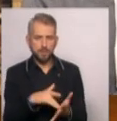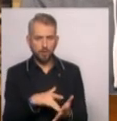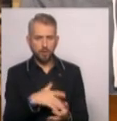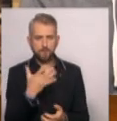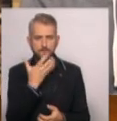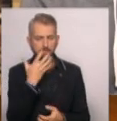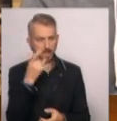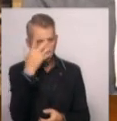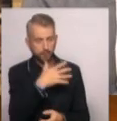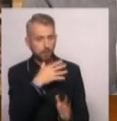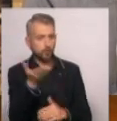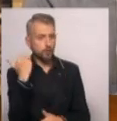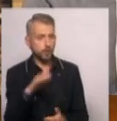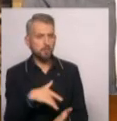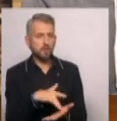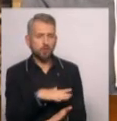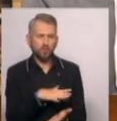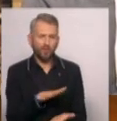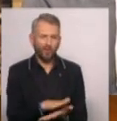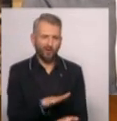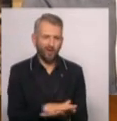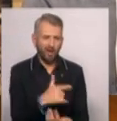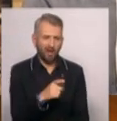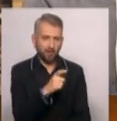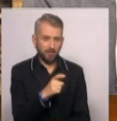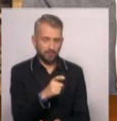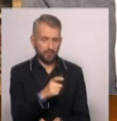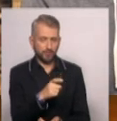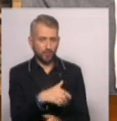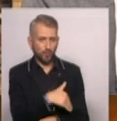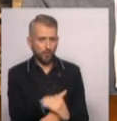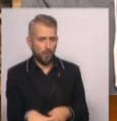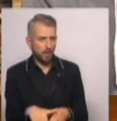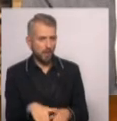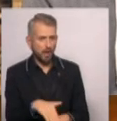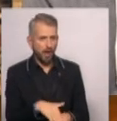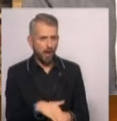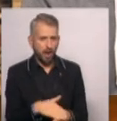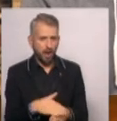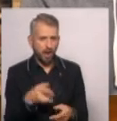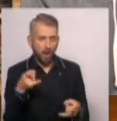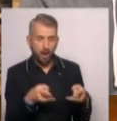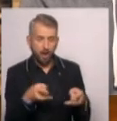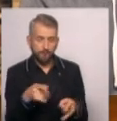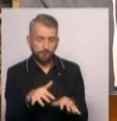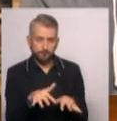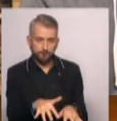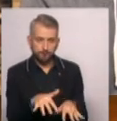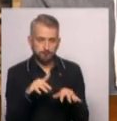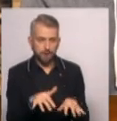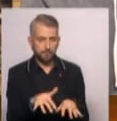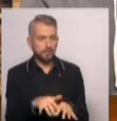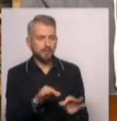часу місто було загазоване, повністю окуповане автівками, і ніяких перспектив